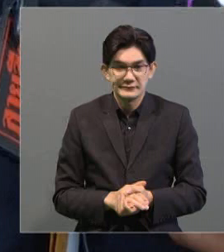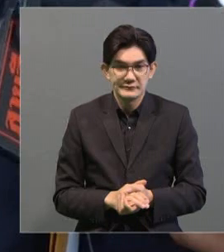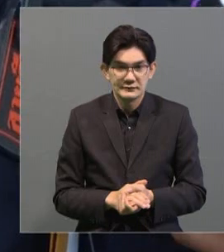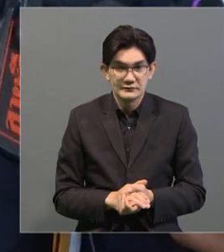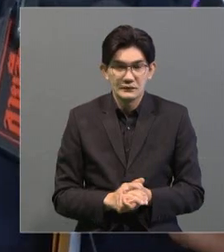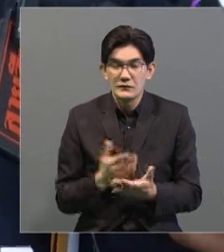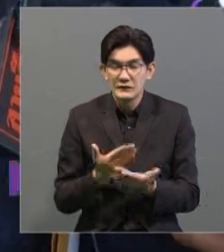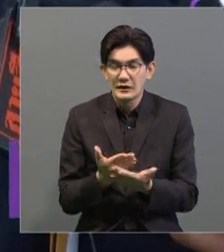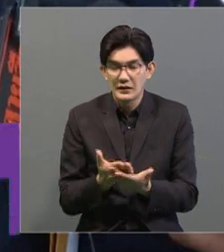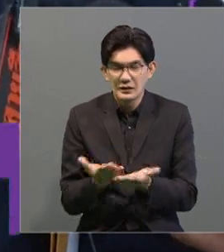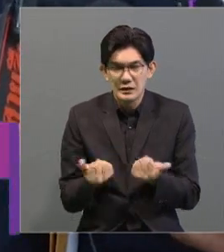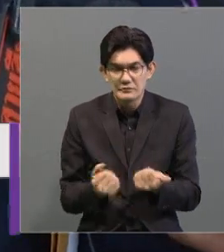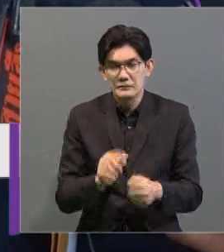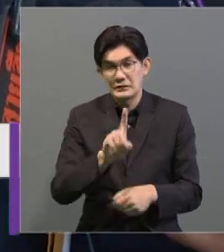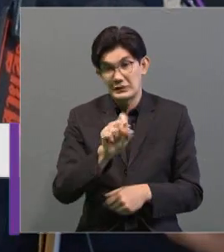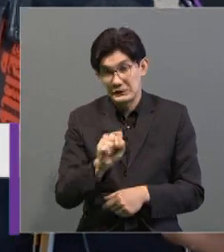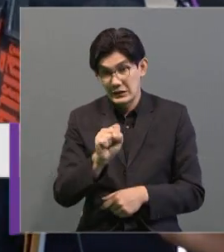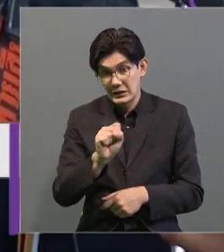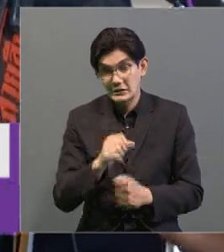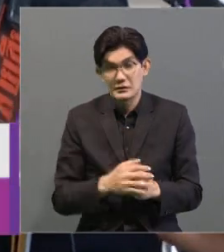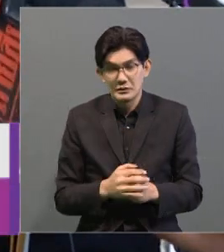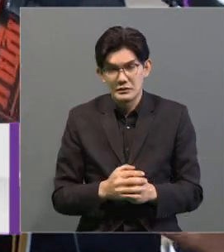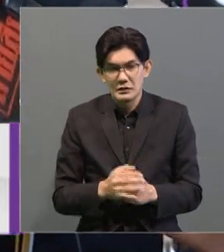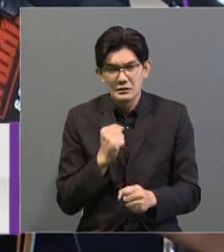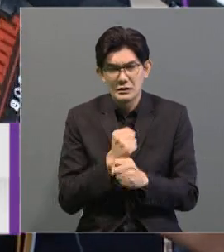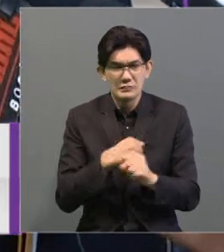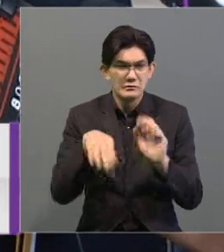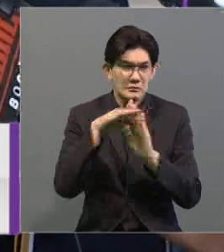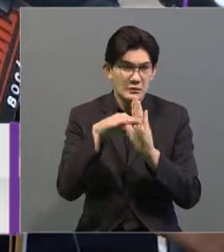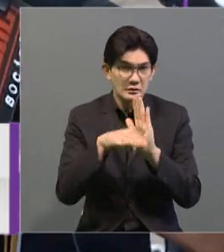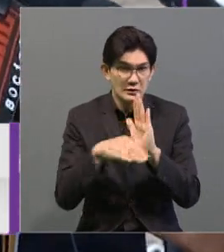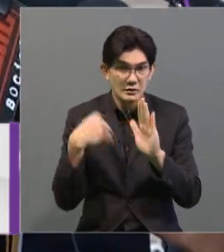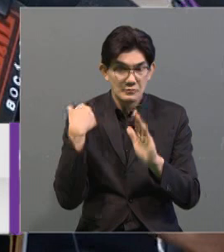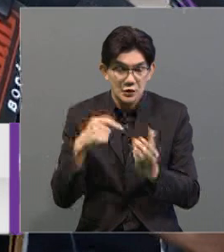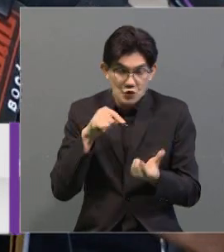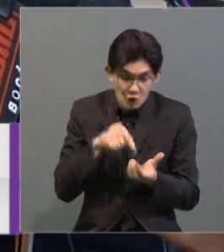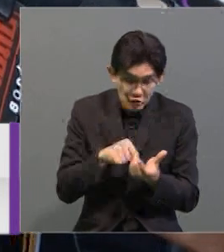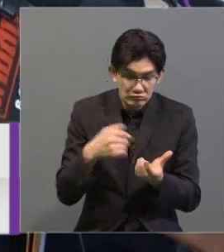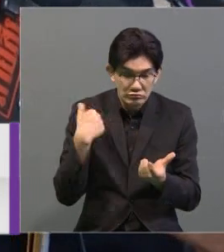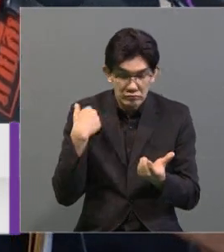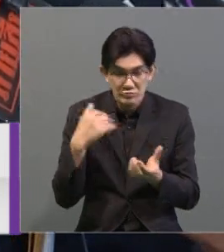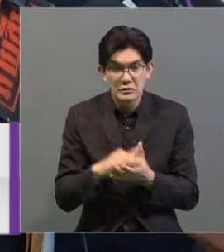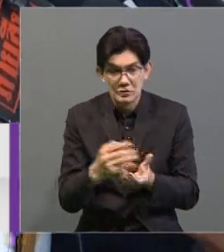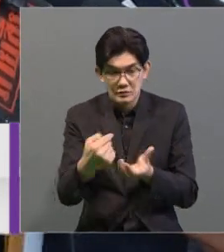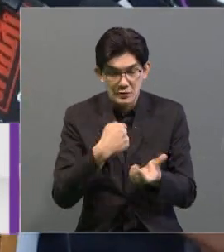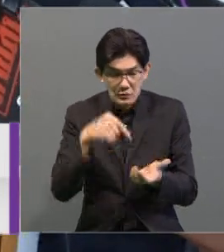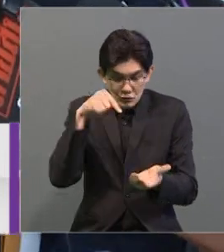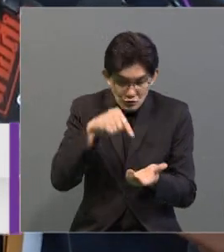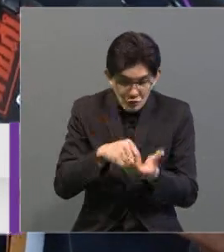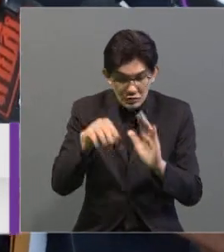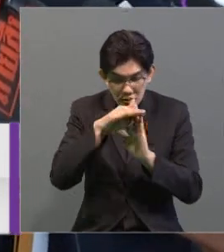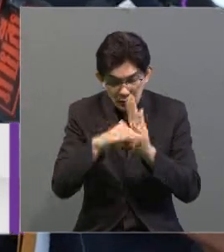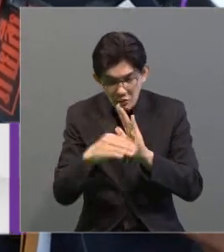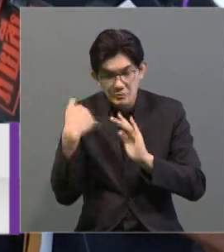พอได้วงเงินแสนหนึ่งแบบนี้เนี่ยเราต้องทำขอให้ทำตามขั้นตอนฮะกดลิงก์เข้าไปส่งลิงก์เข้ามาลิงก์ตามขั้นตอนข